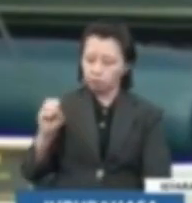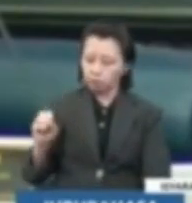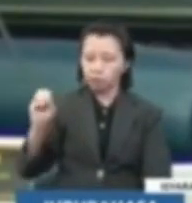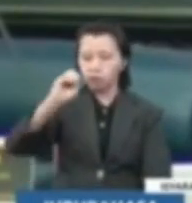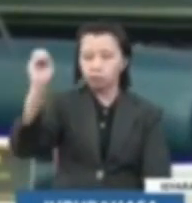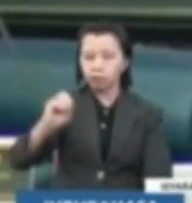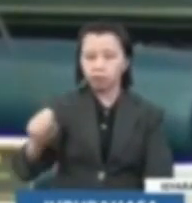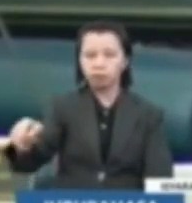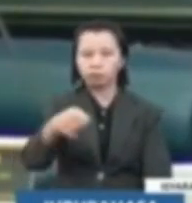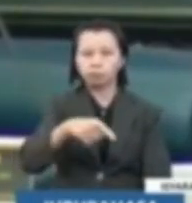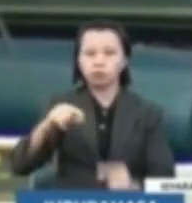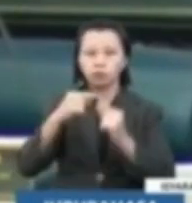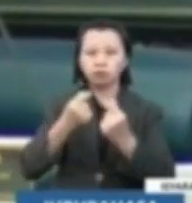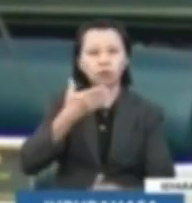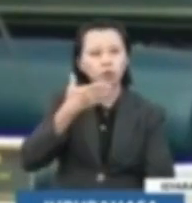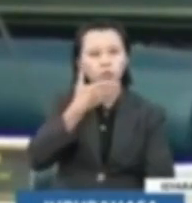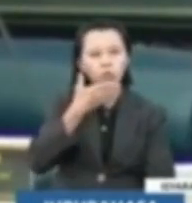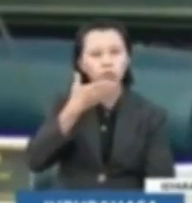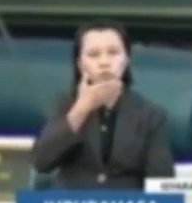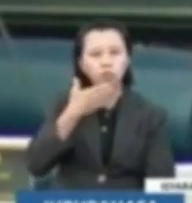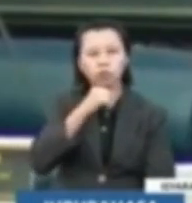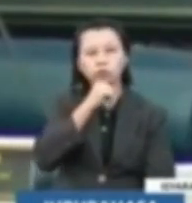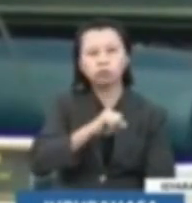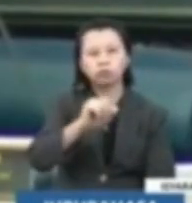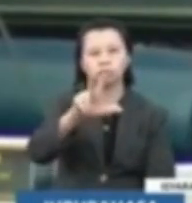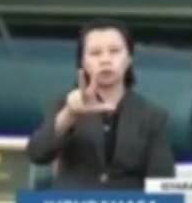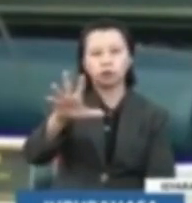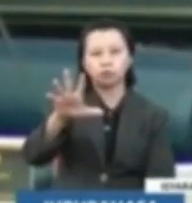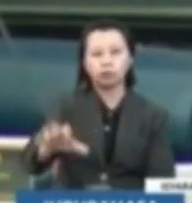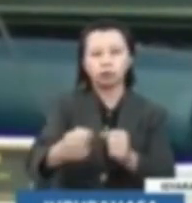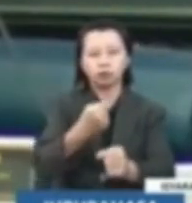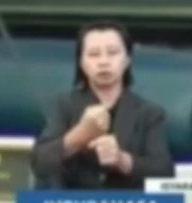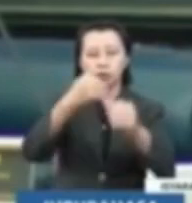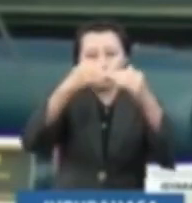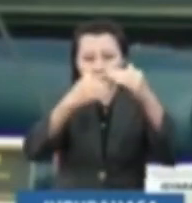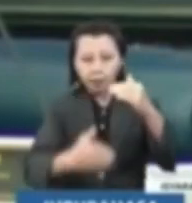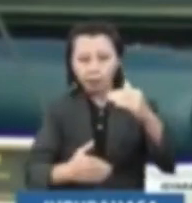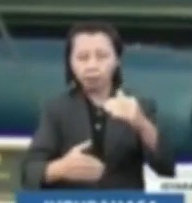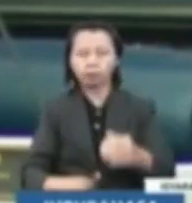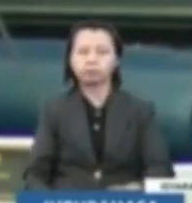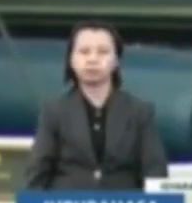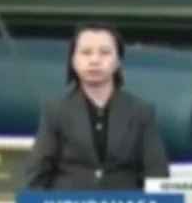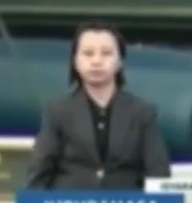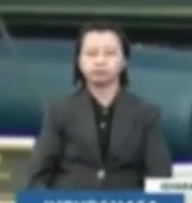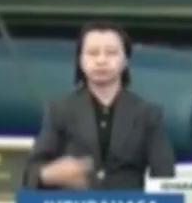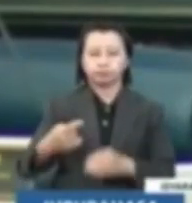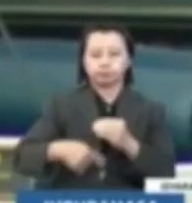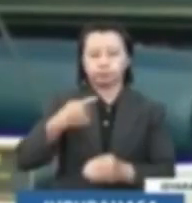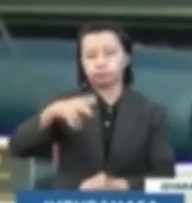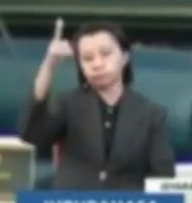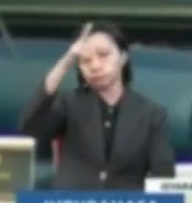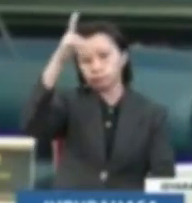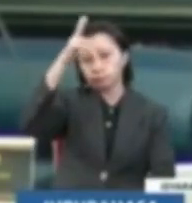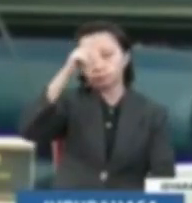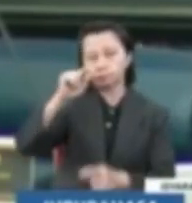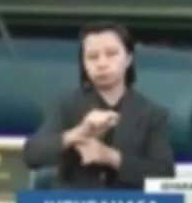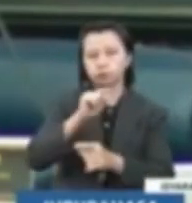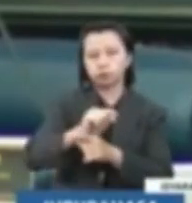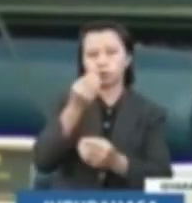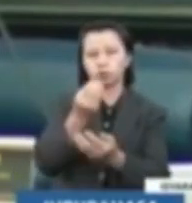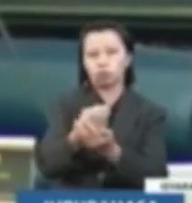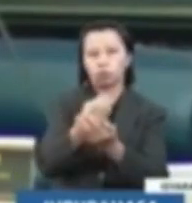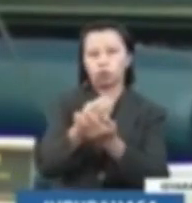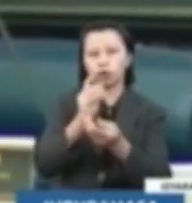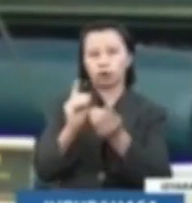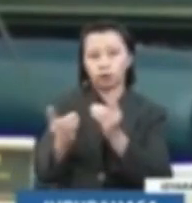60% adalah tergolong dalam kumpulan belia berumur 35 tahun ke bawah. Berhubung pendirian kerajaan mengenai penggunaan mata